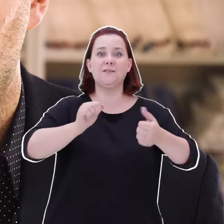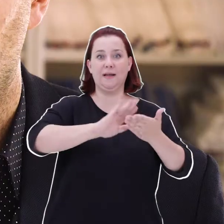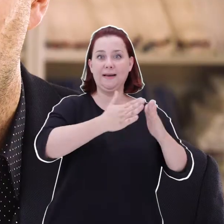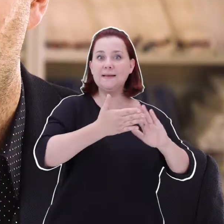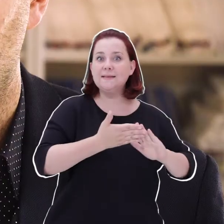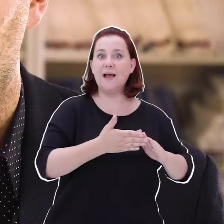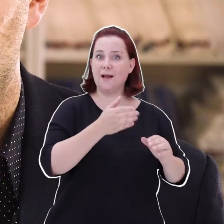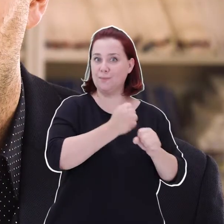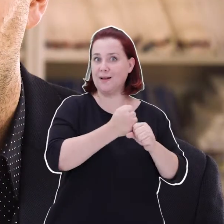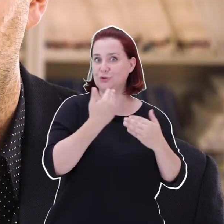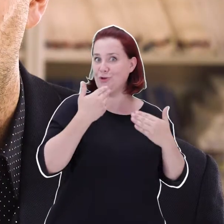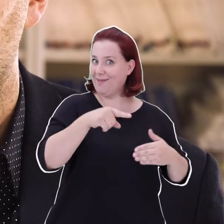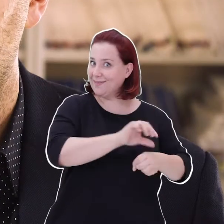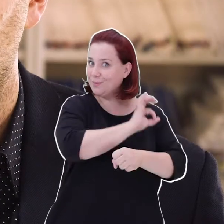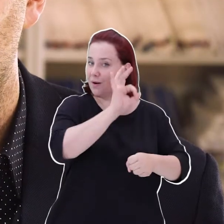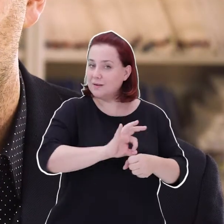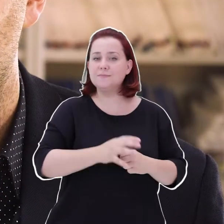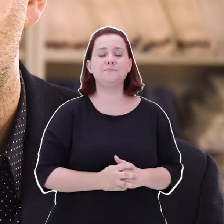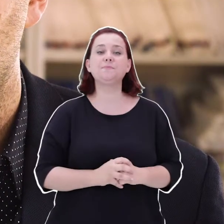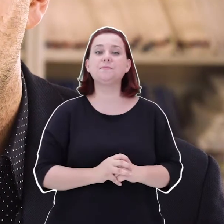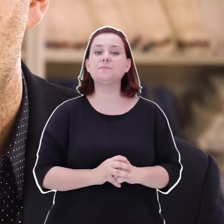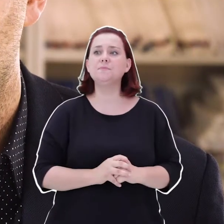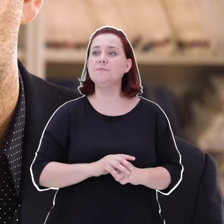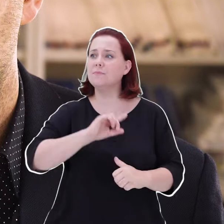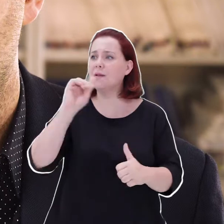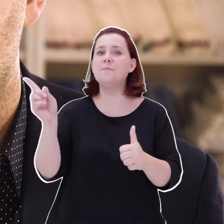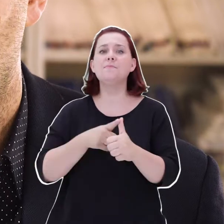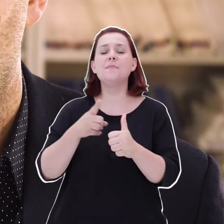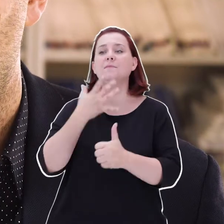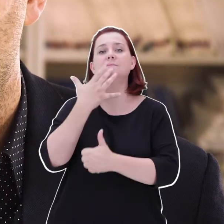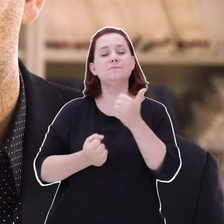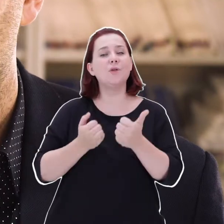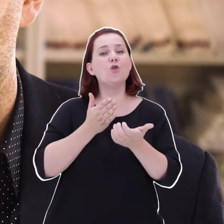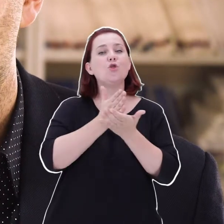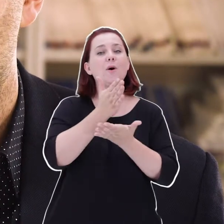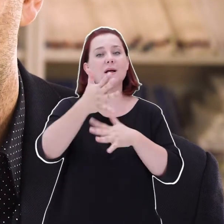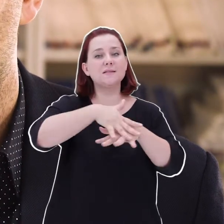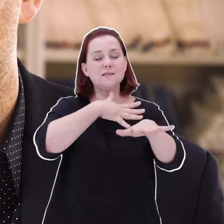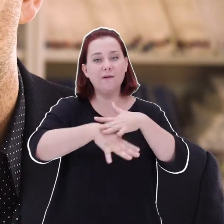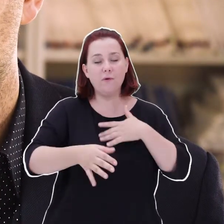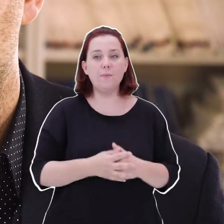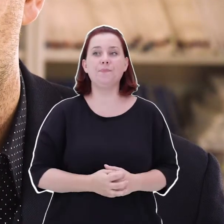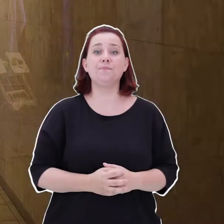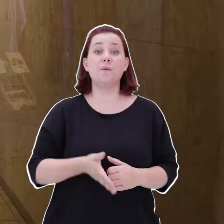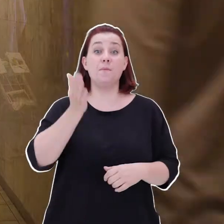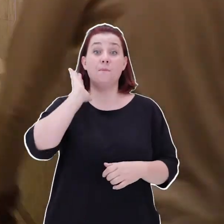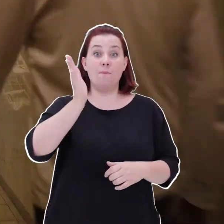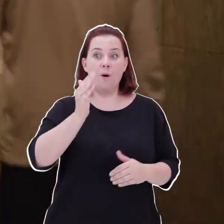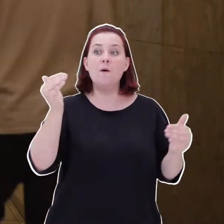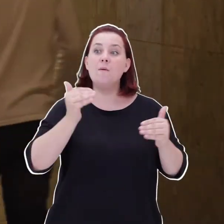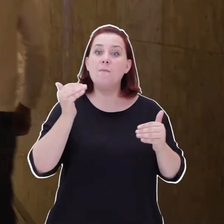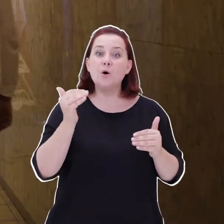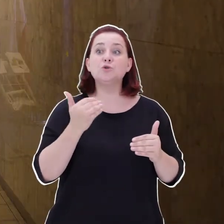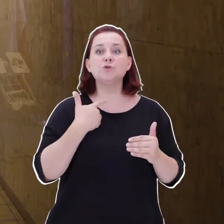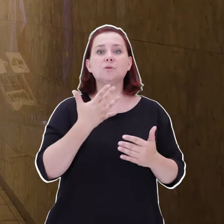pracy dzięki takiemu projektowi. W pierwszej kolejności korzystacie Państwo z doradztwa, potem możecie Państwo skorzystać